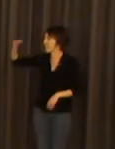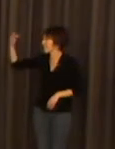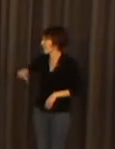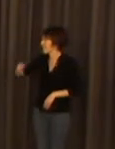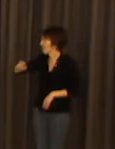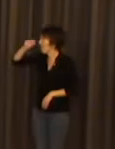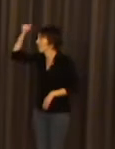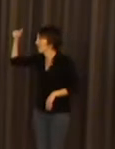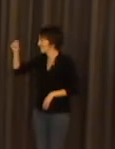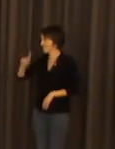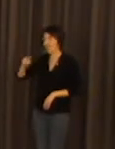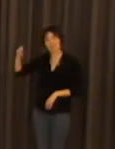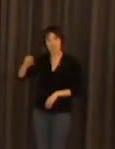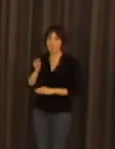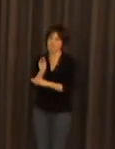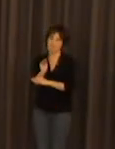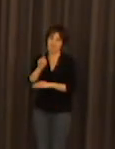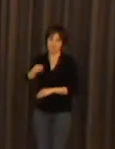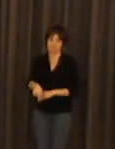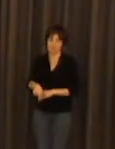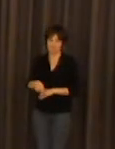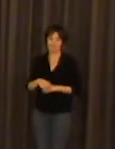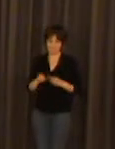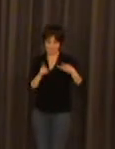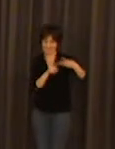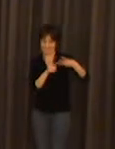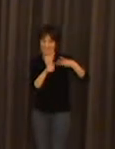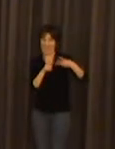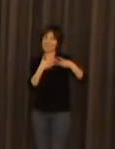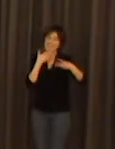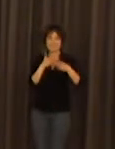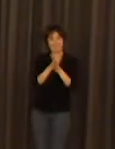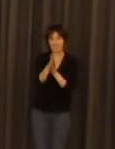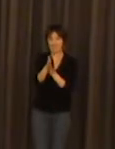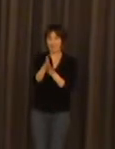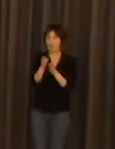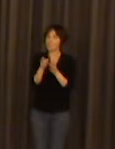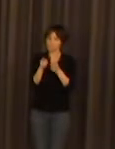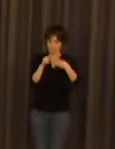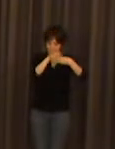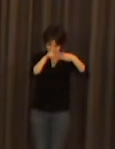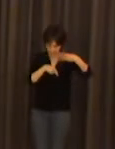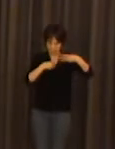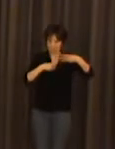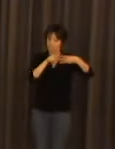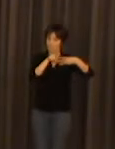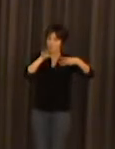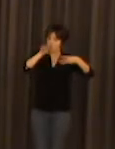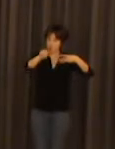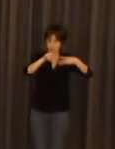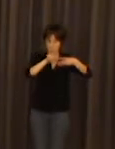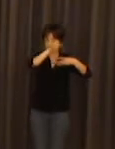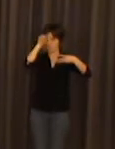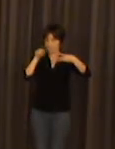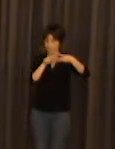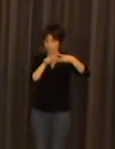això comença a tancar el cercle de l'ús, l'ensenyament que proporciona l'ús